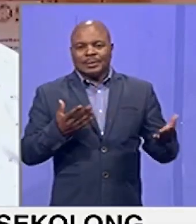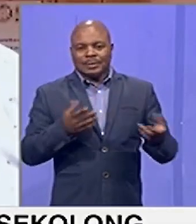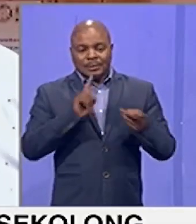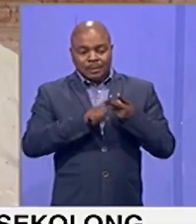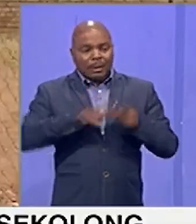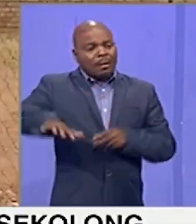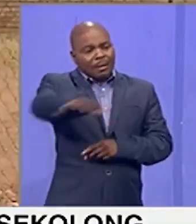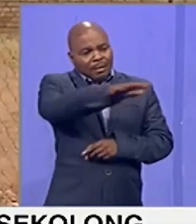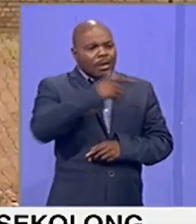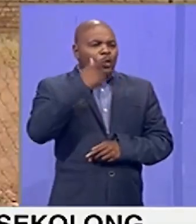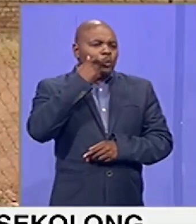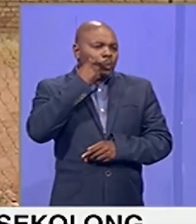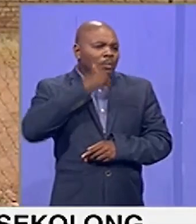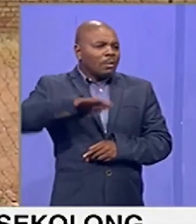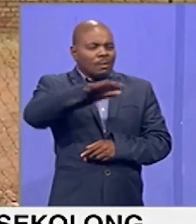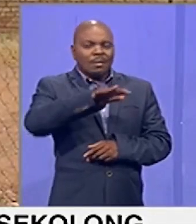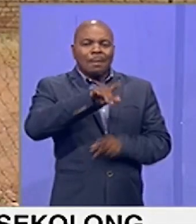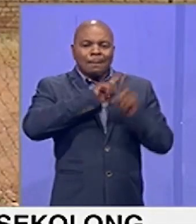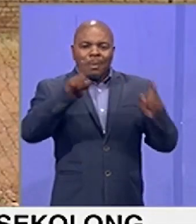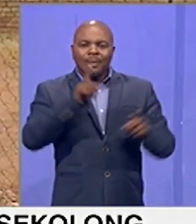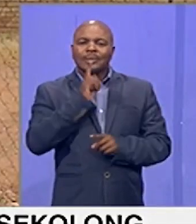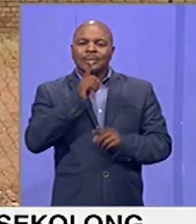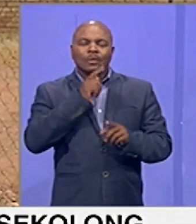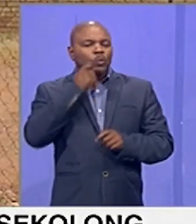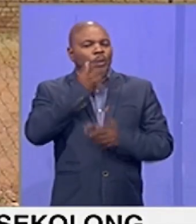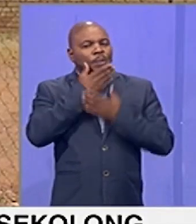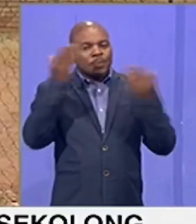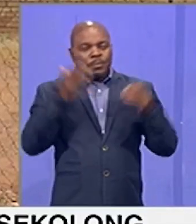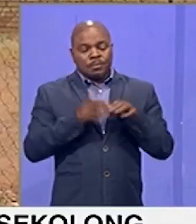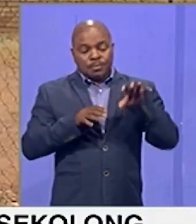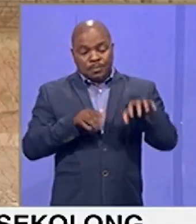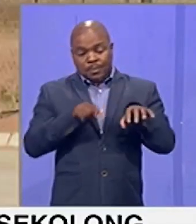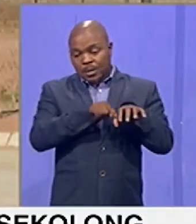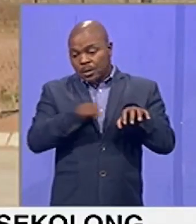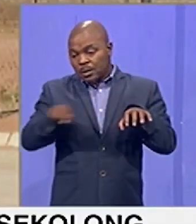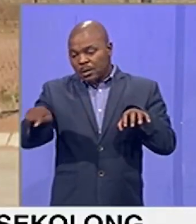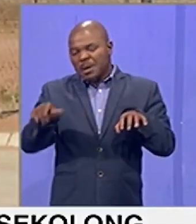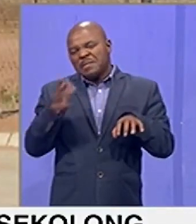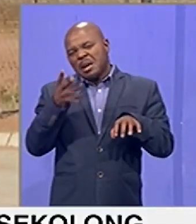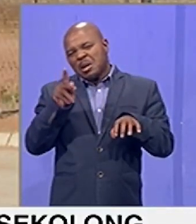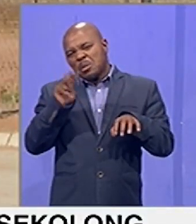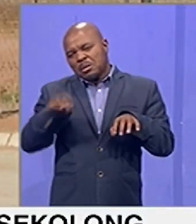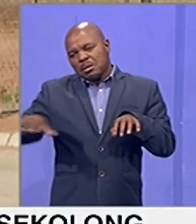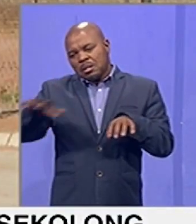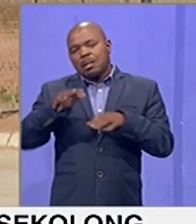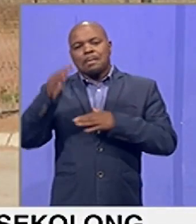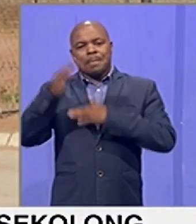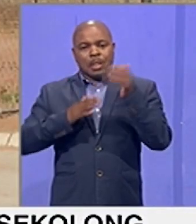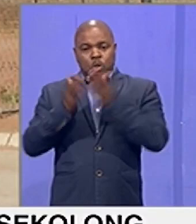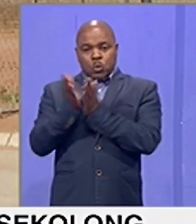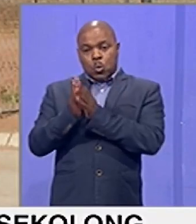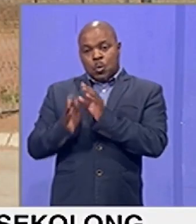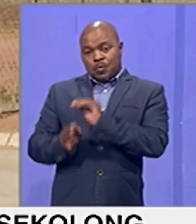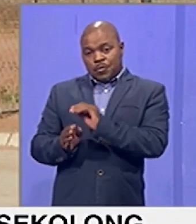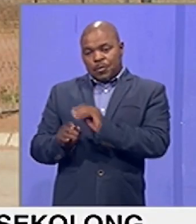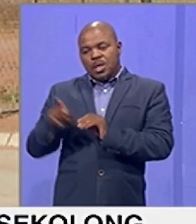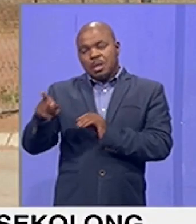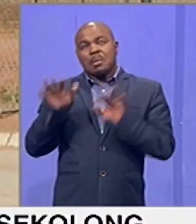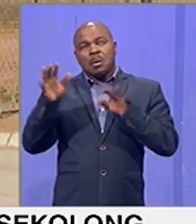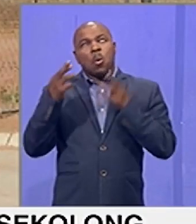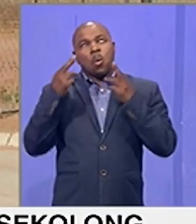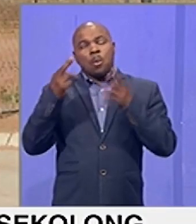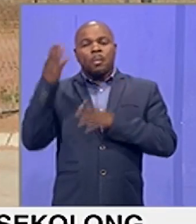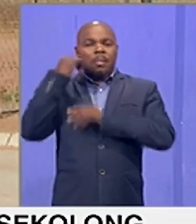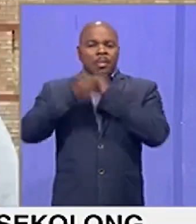matishara Setswana. Ga gare go sekolo se se agiwang dikilometara di sa fete 5 go tswa go seno se ne se solofetswe go konosediwa ngwaga